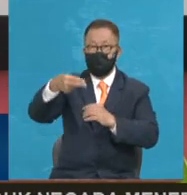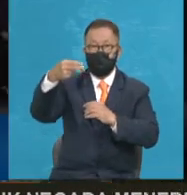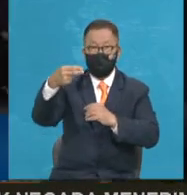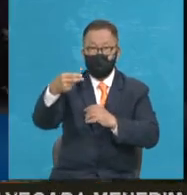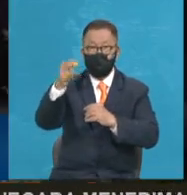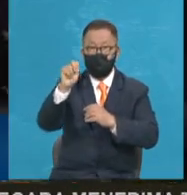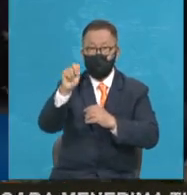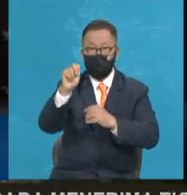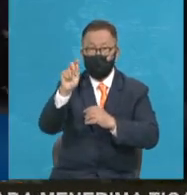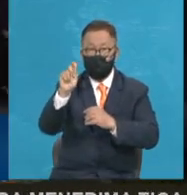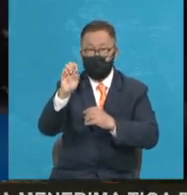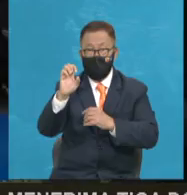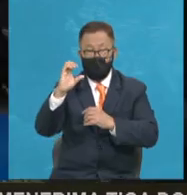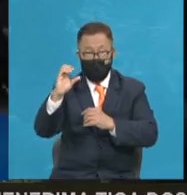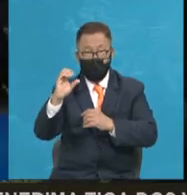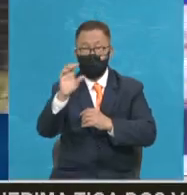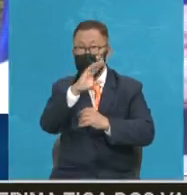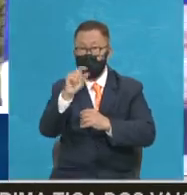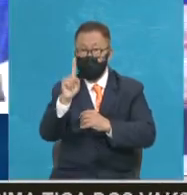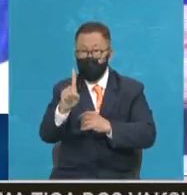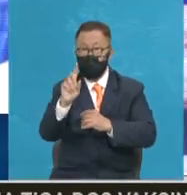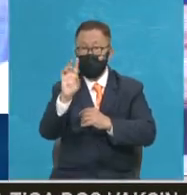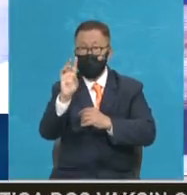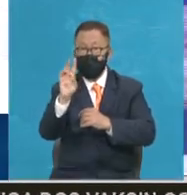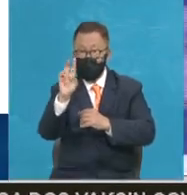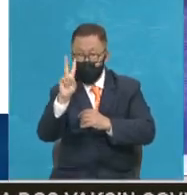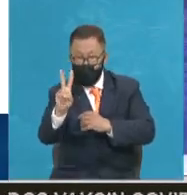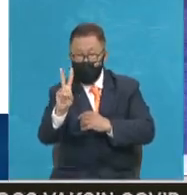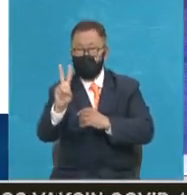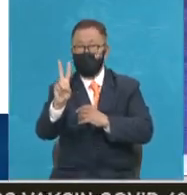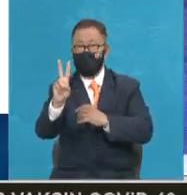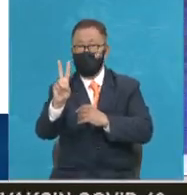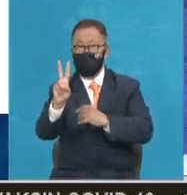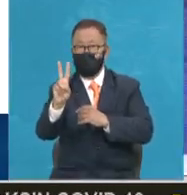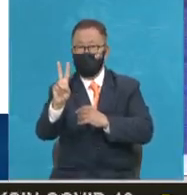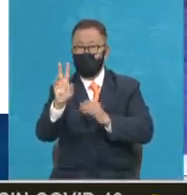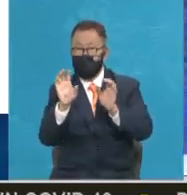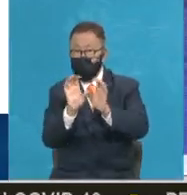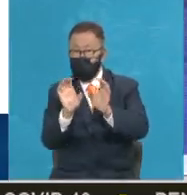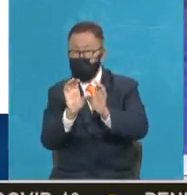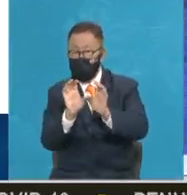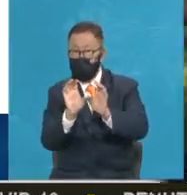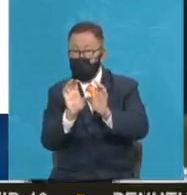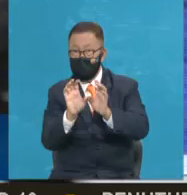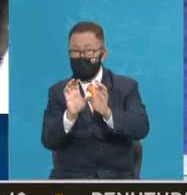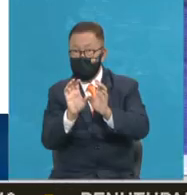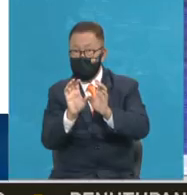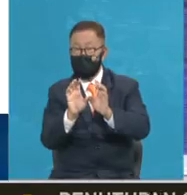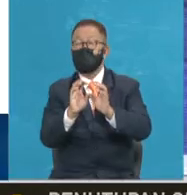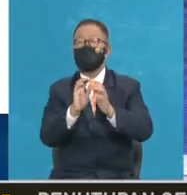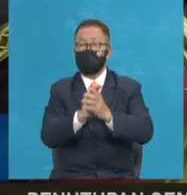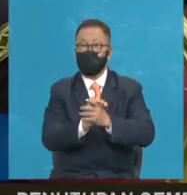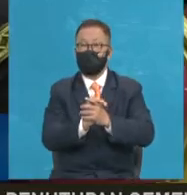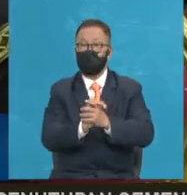kebangsaan pendidikan teknik ke Brunei dan 172 graduan menerima sijil kebangsaan pendidikan teknikal